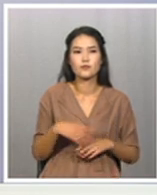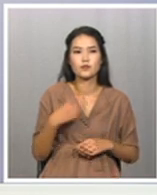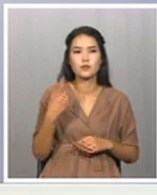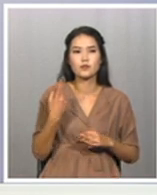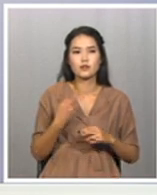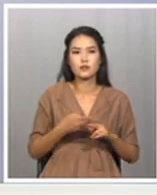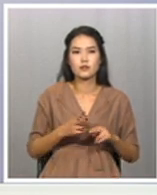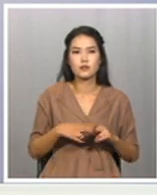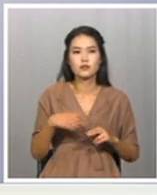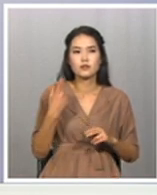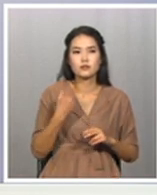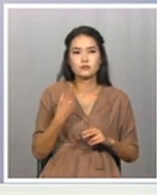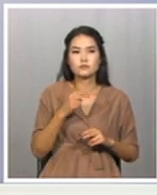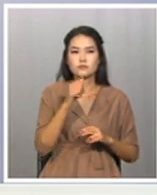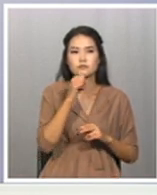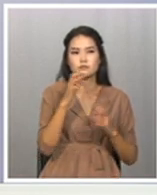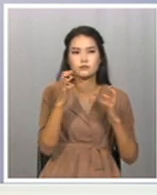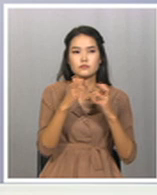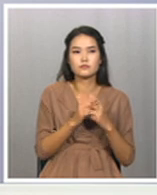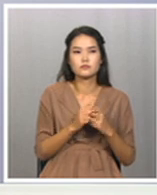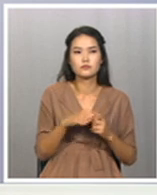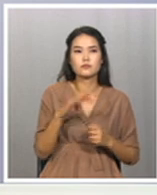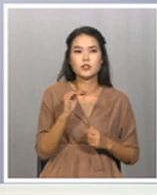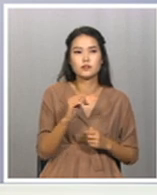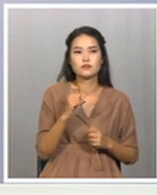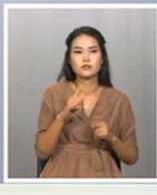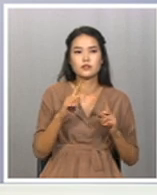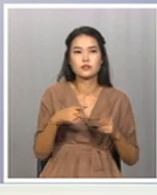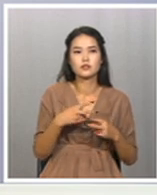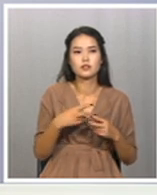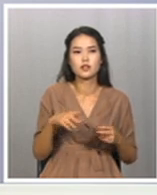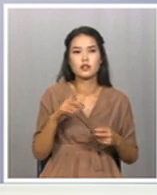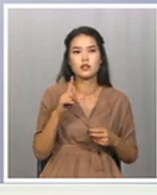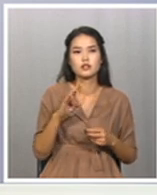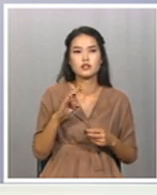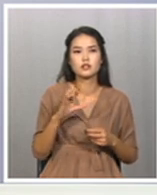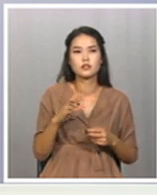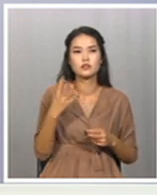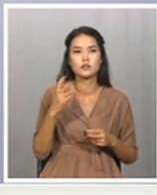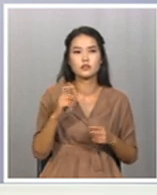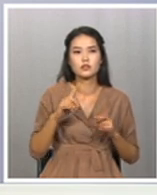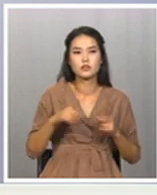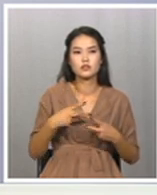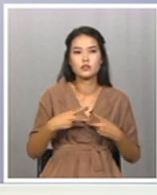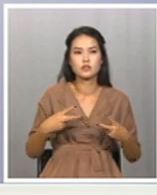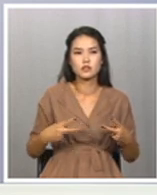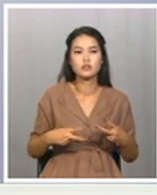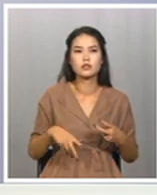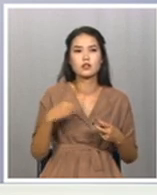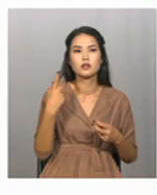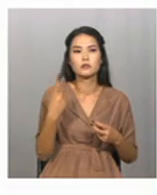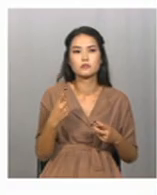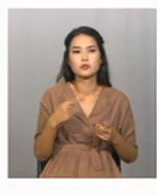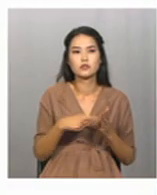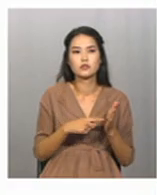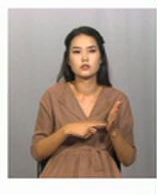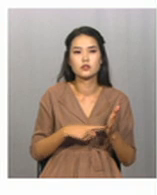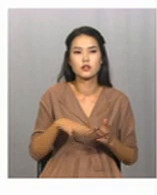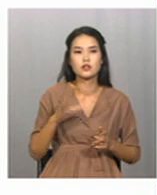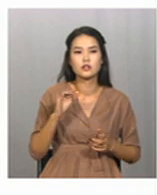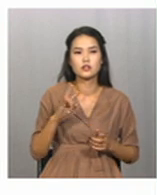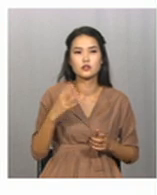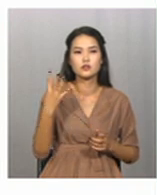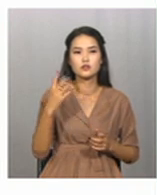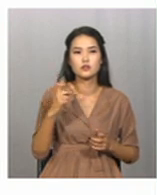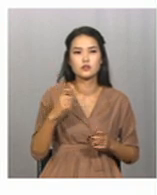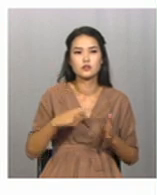Алдымен біріншісін есептейік. Синус 4x-тің натурал логарифмінің туындысы тең болады 1